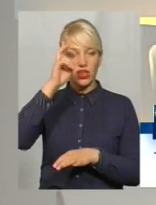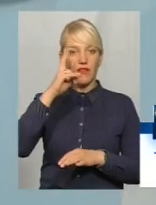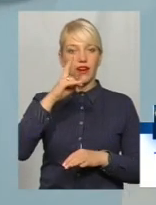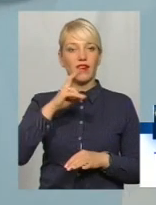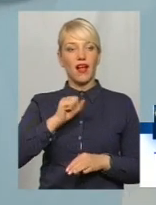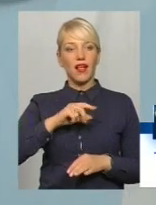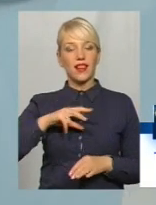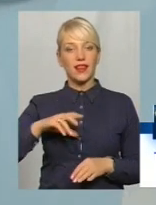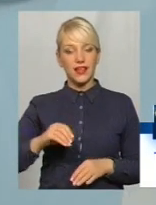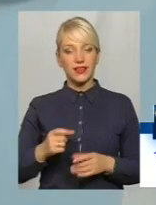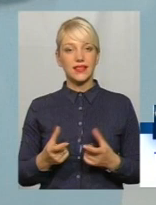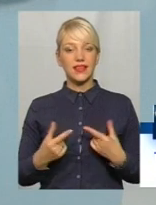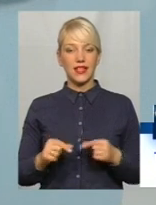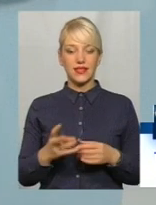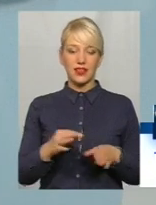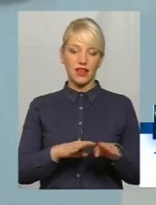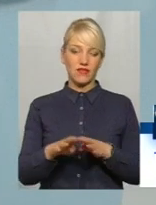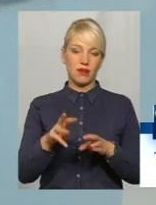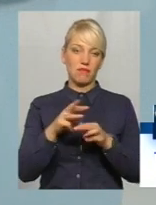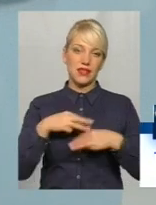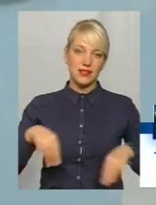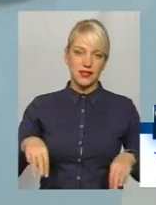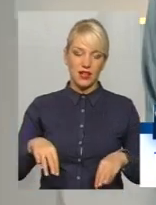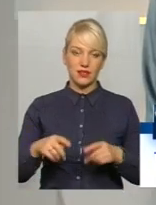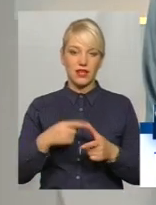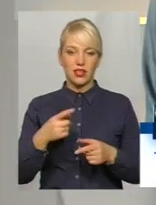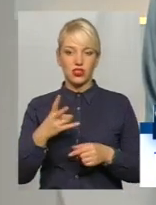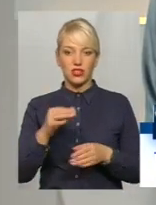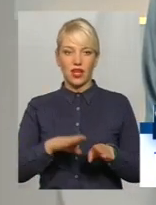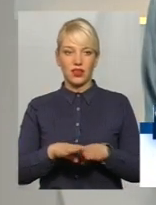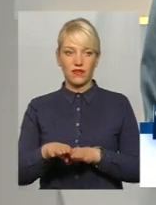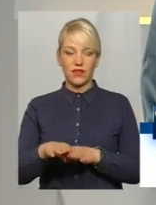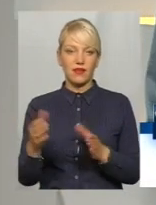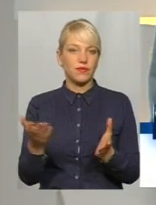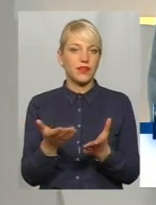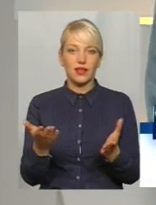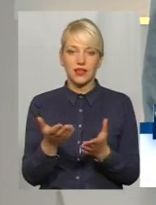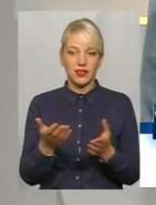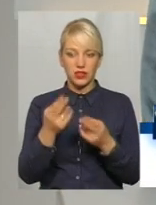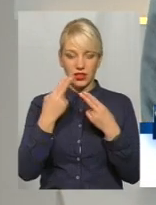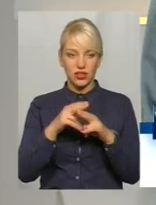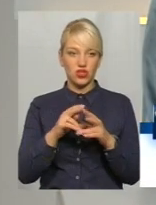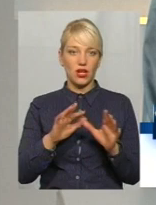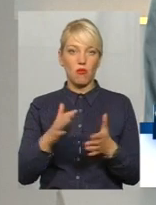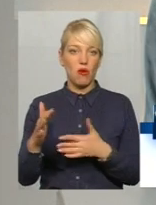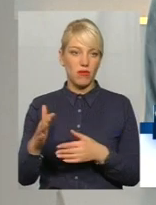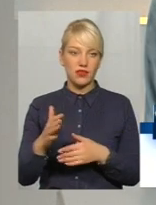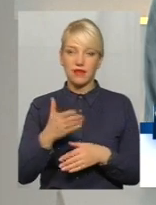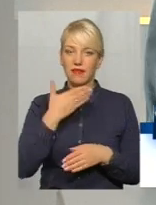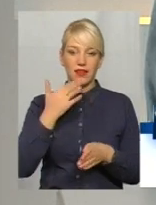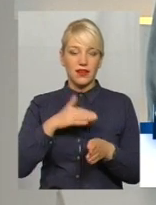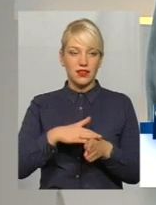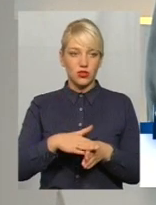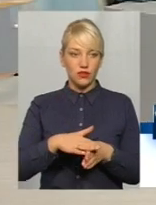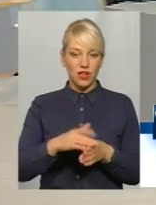десь, можливо, на рівні міністерства, десь, можливо, на рівні якихось технічних моментів не реалізувалося,